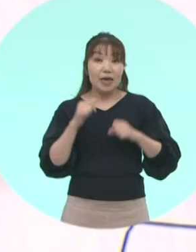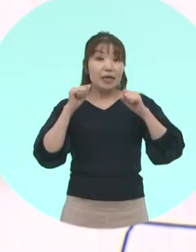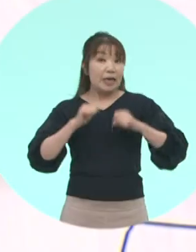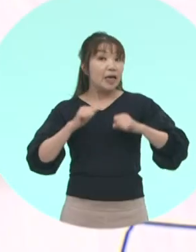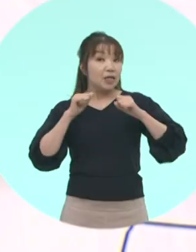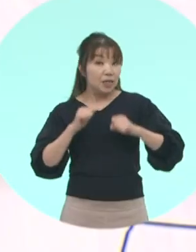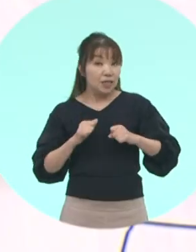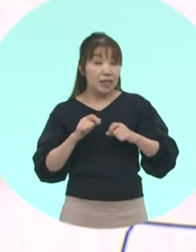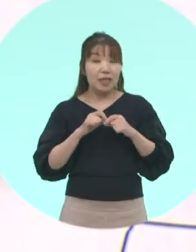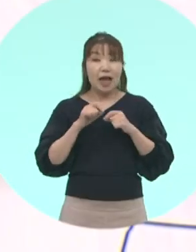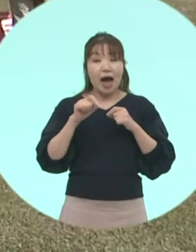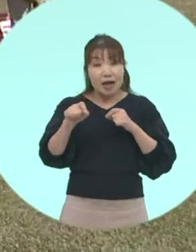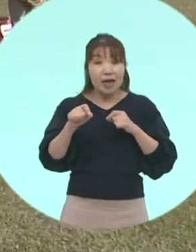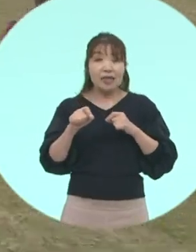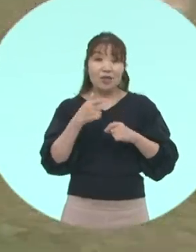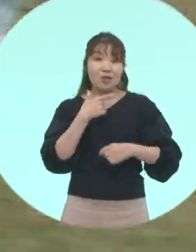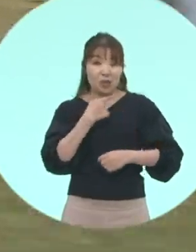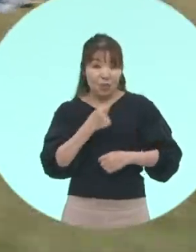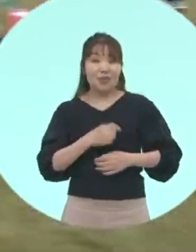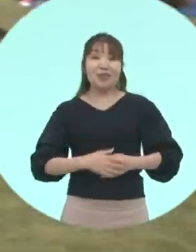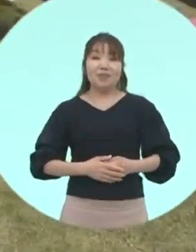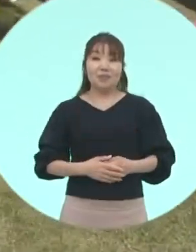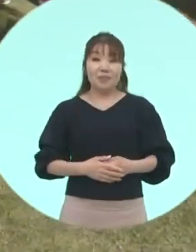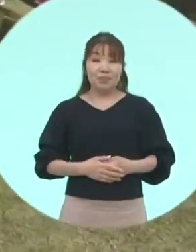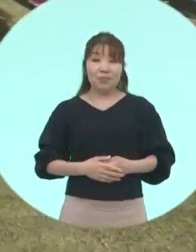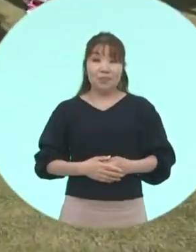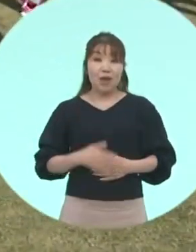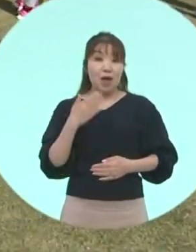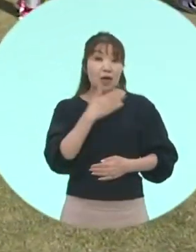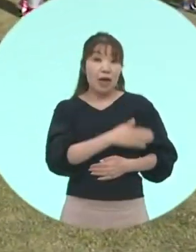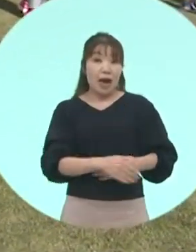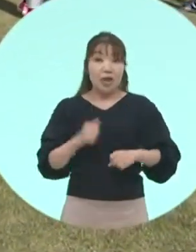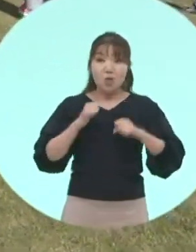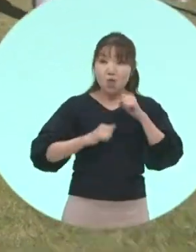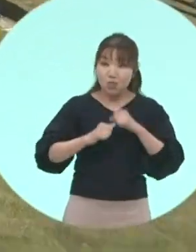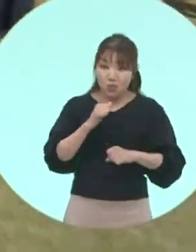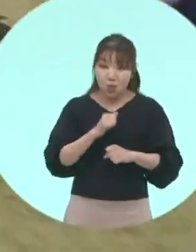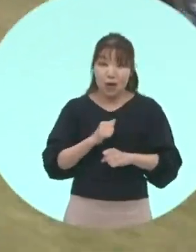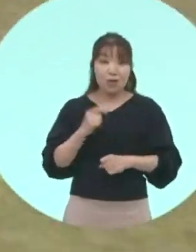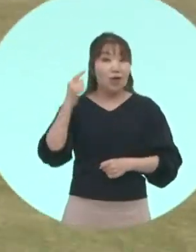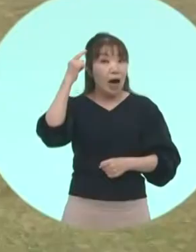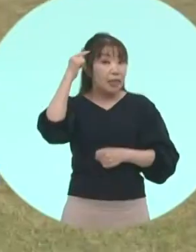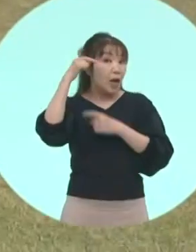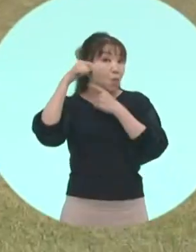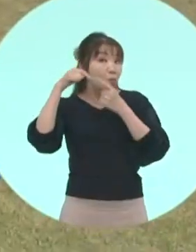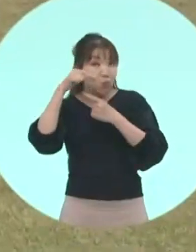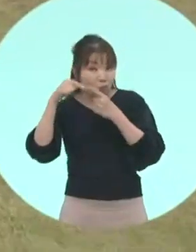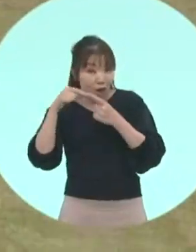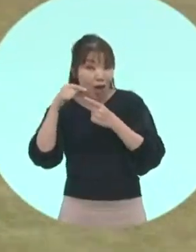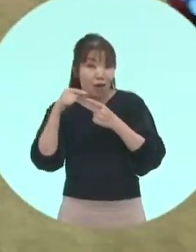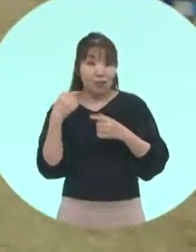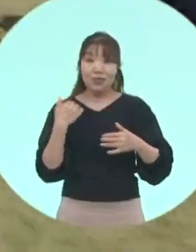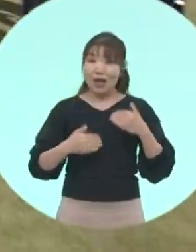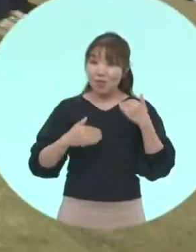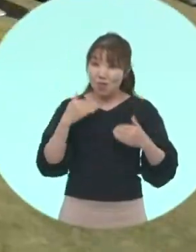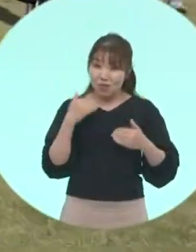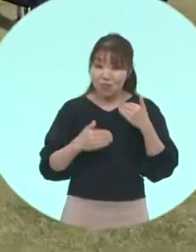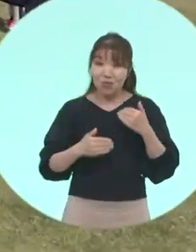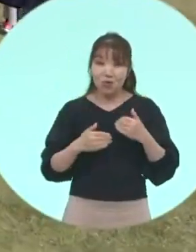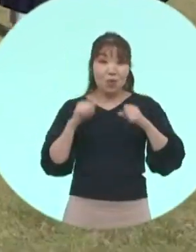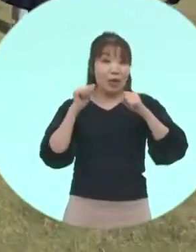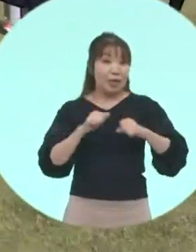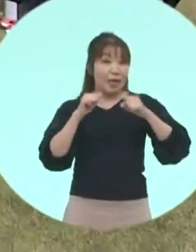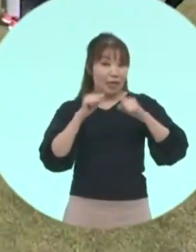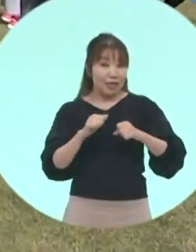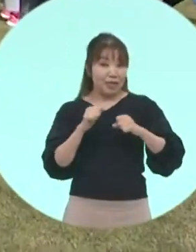で長生きをしましょう。 体を動かすこと、頭を使うこと、楽しむことは元